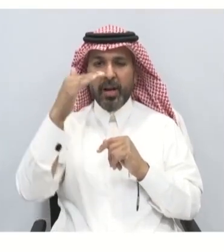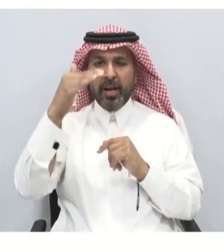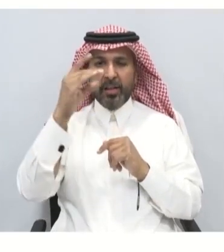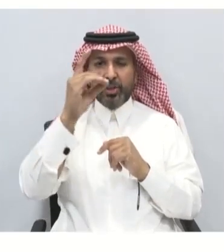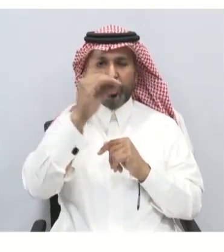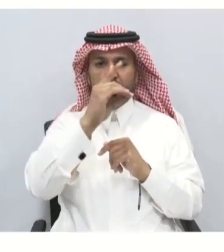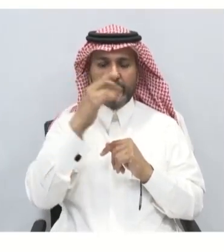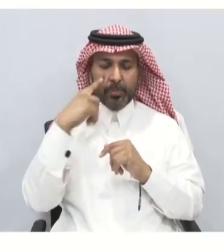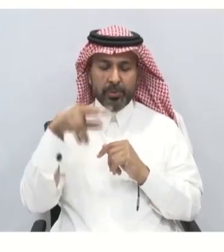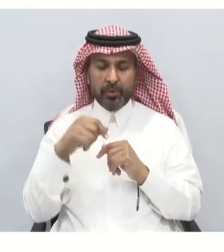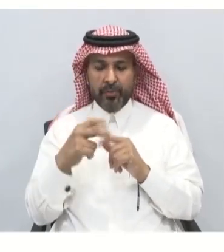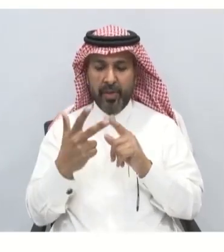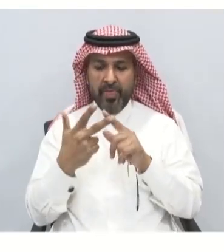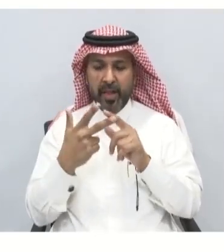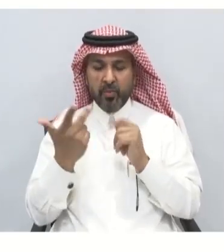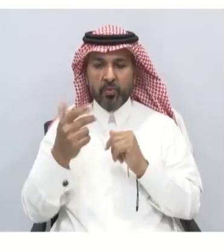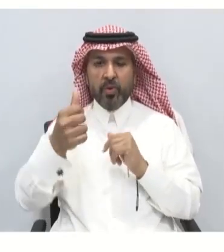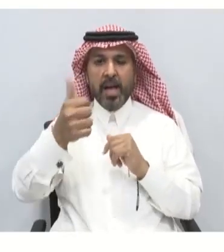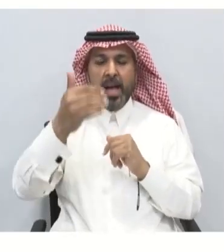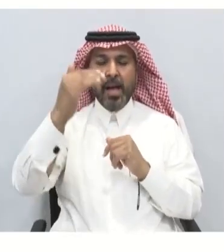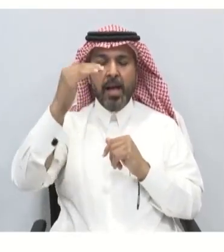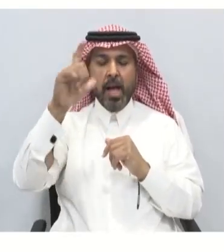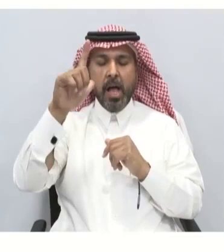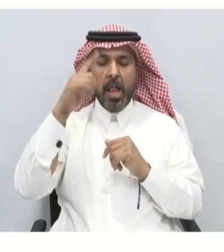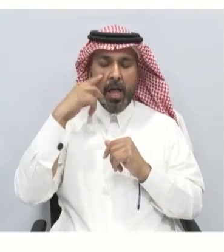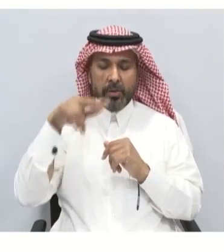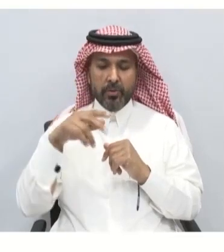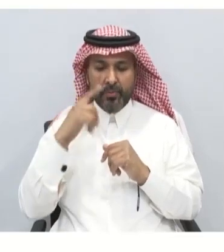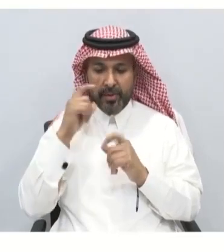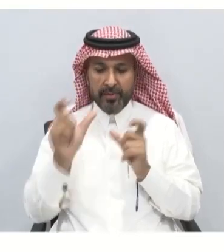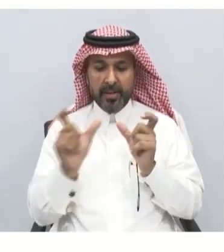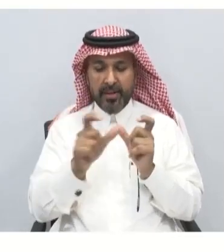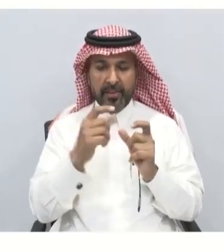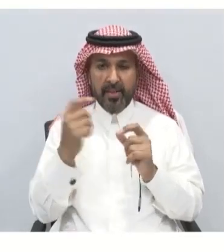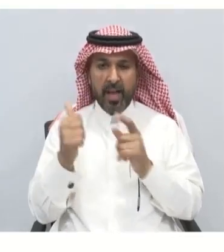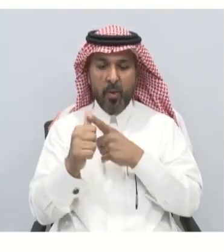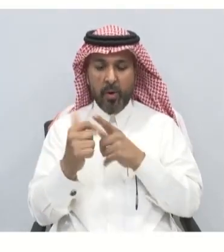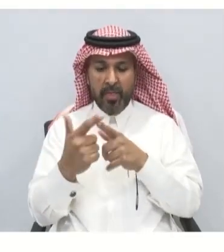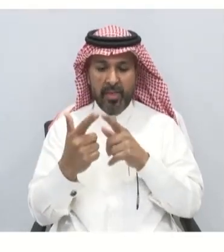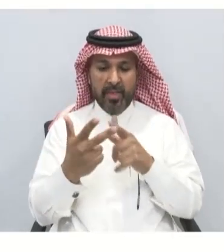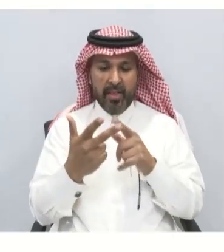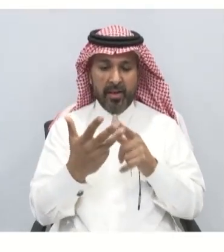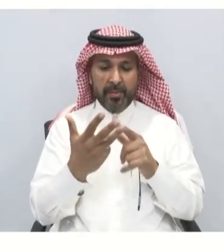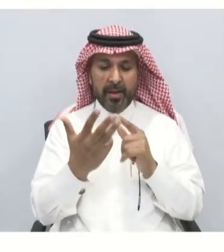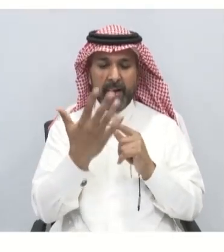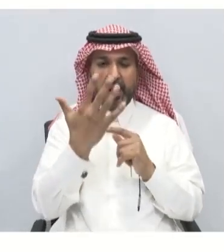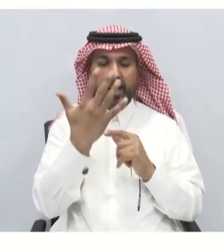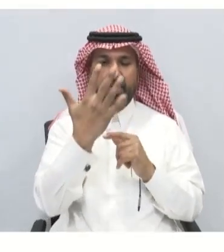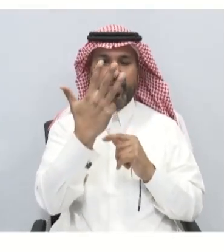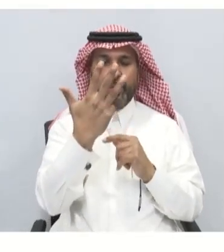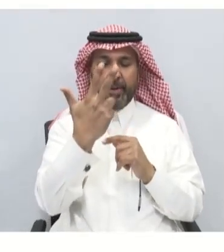هي احل نحل الان هذه القطعه الاولى من الملابس وهذه الثانيه الثالثه الرابعه الخامسه السادسه السابعه